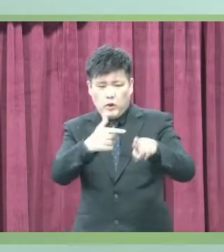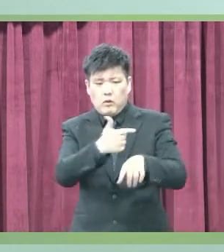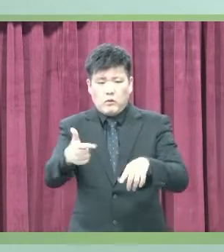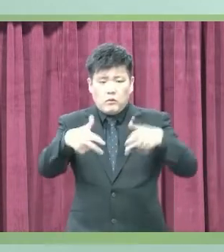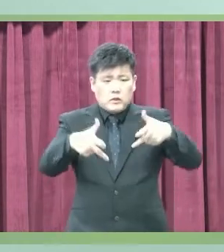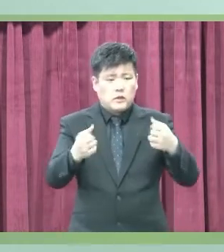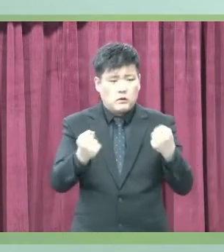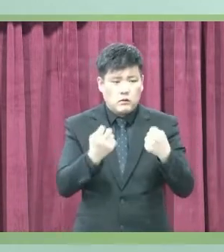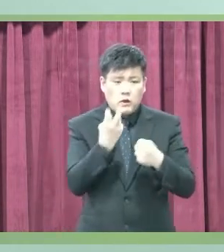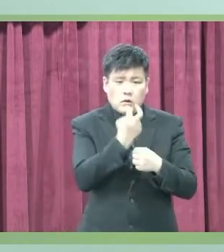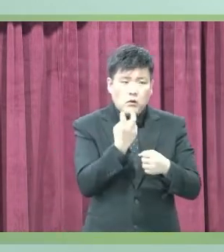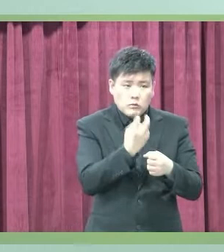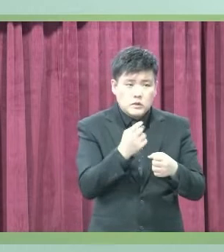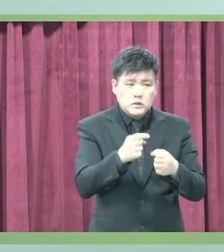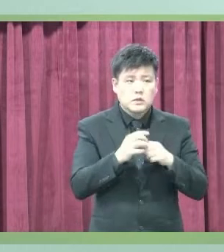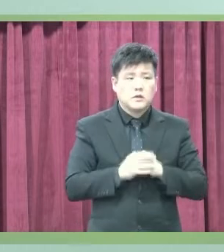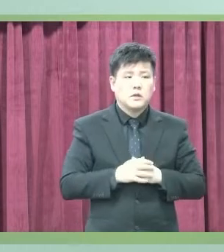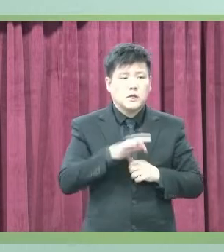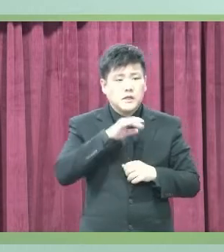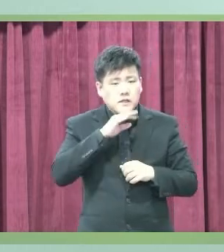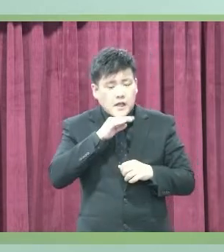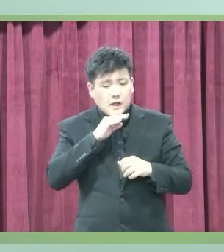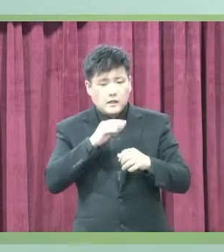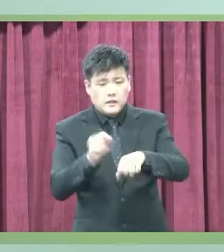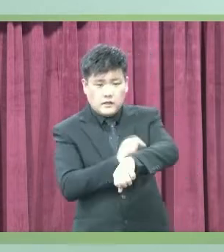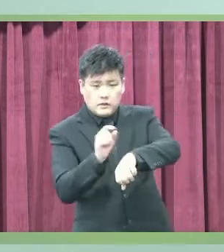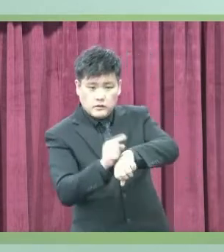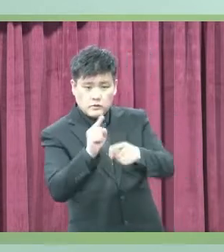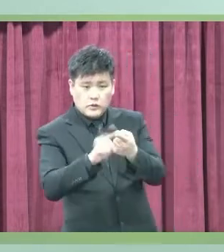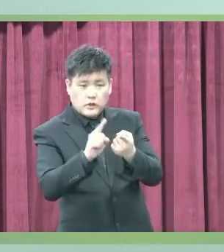장애인 건강검진 수검자 및 미수검자의 연령별 특성을 살펴보겠습니다.